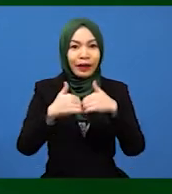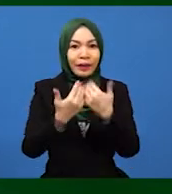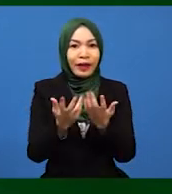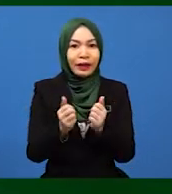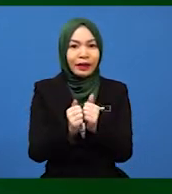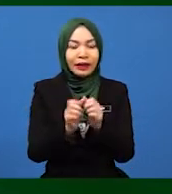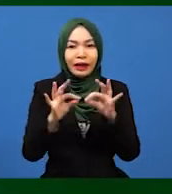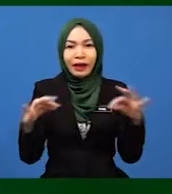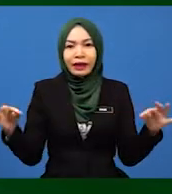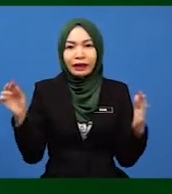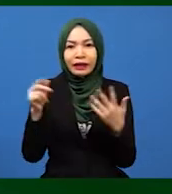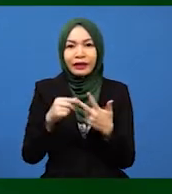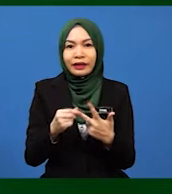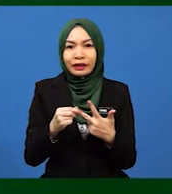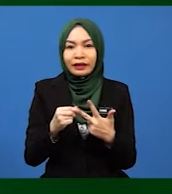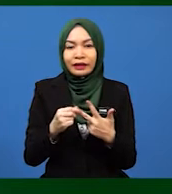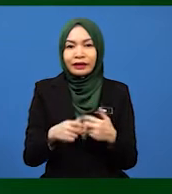Bagaimana pula dengan ayat ketiga?